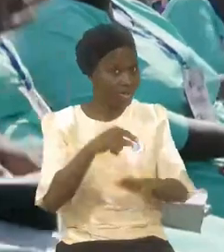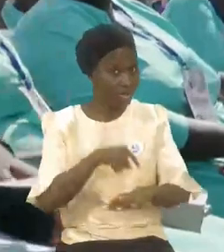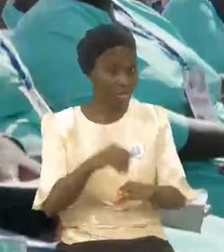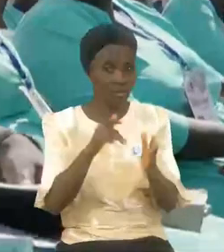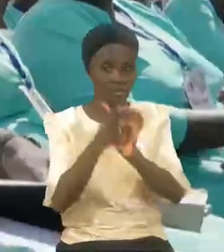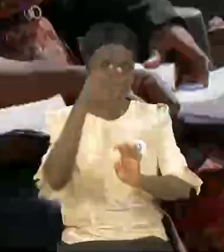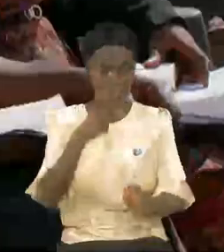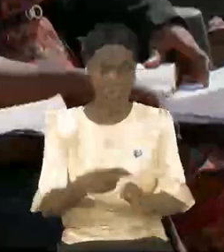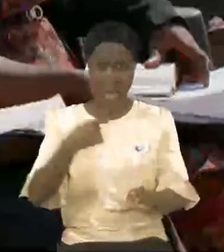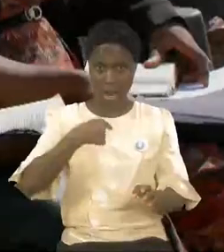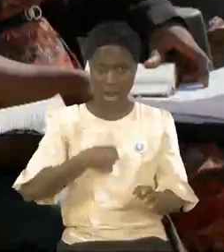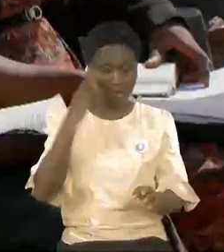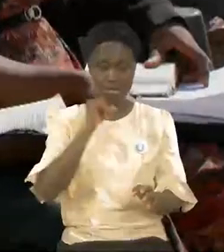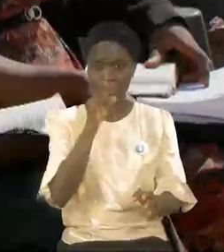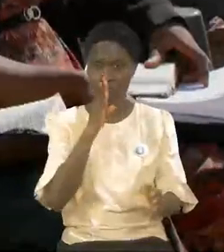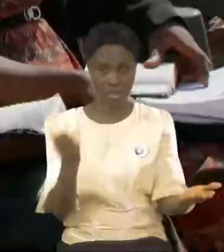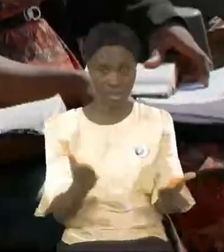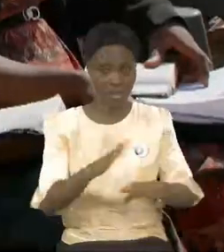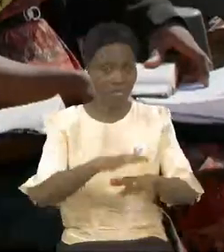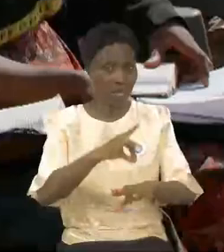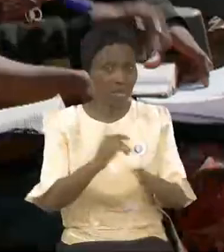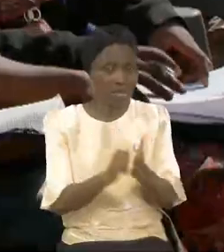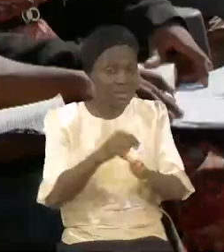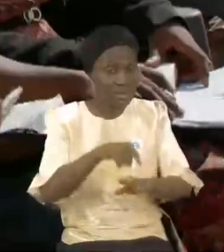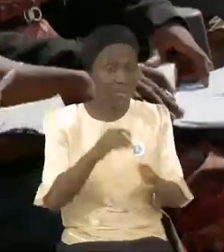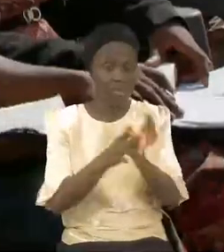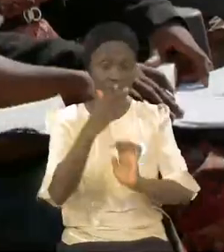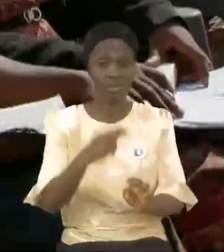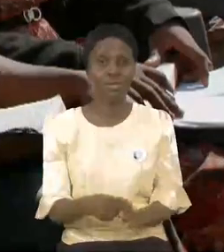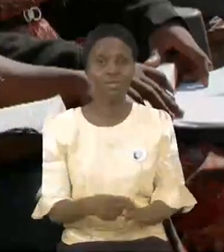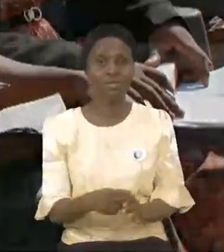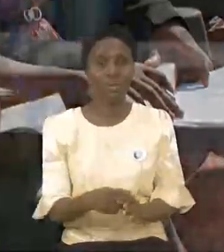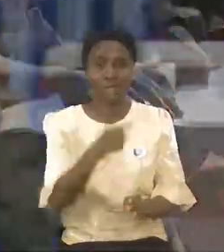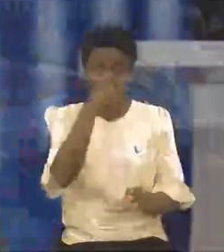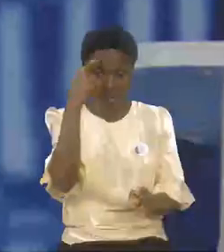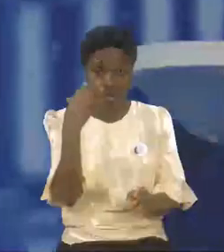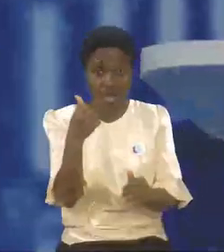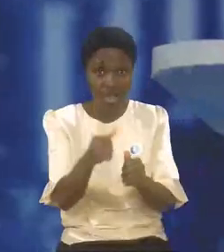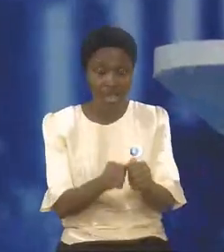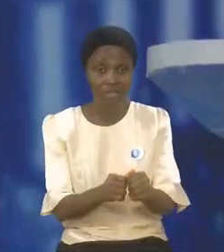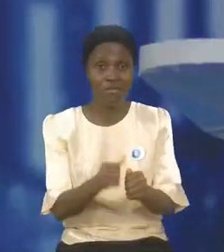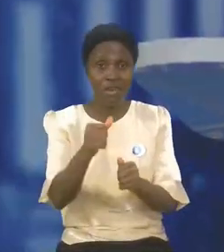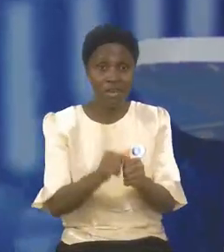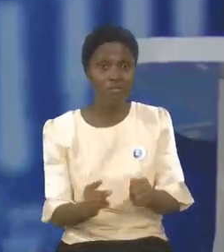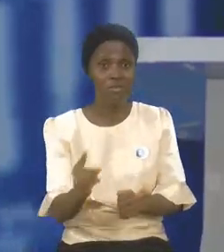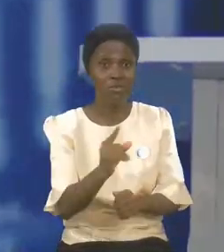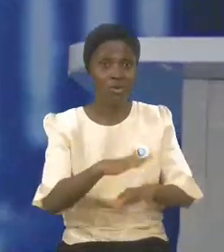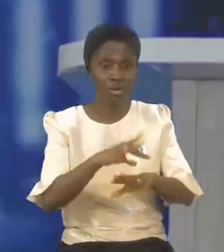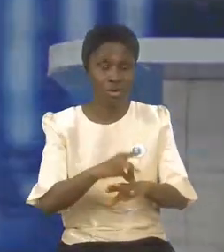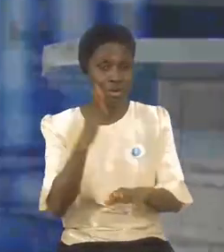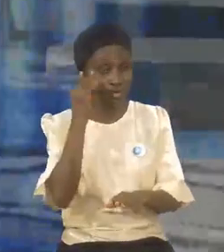Vous ne serez pas ici sur terre à l'époque là. Je ne serai pas sur terre à l'époque parce que tout le